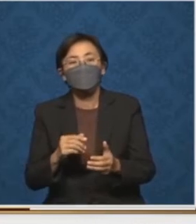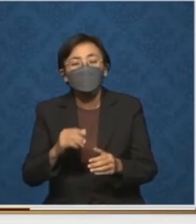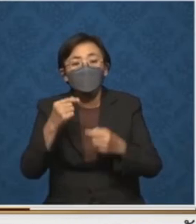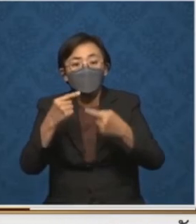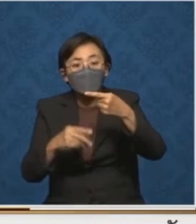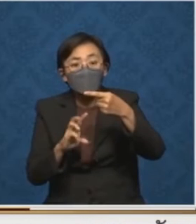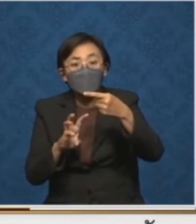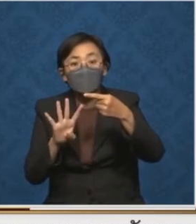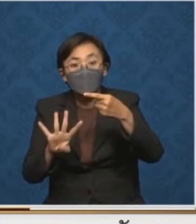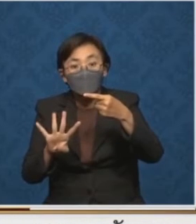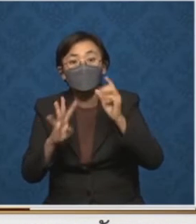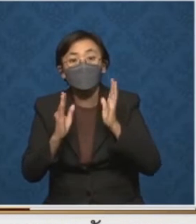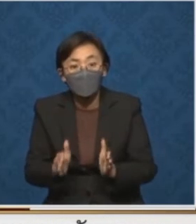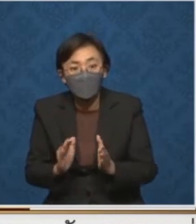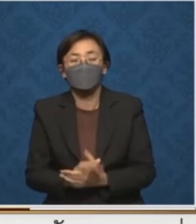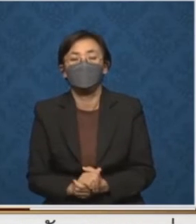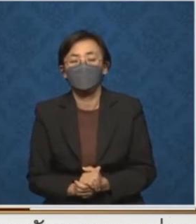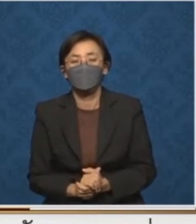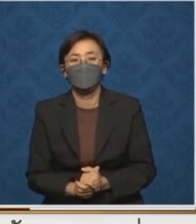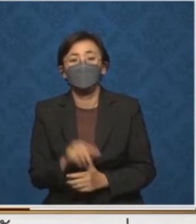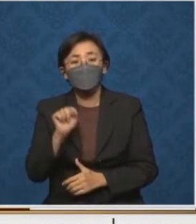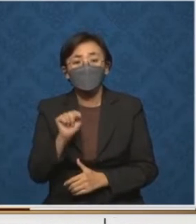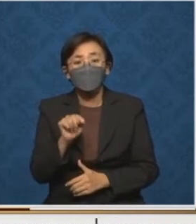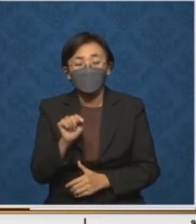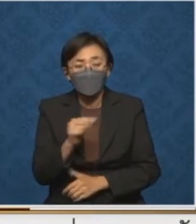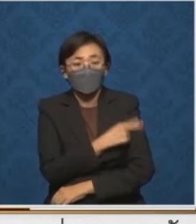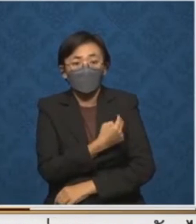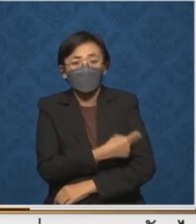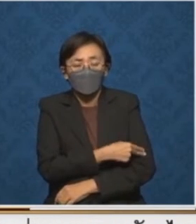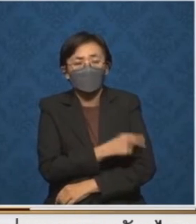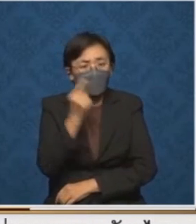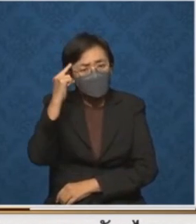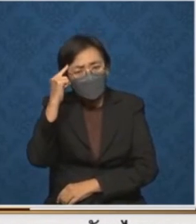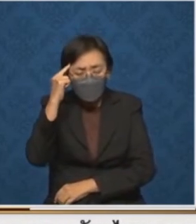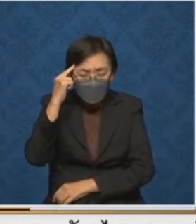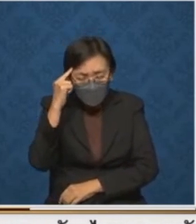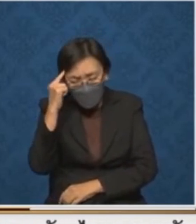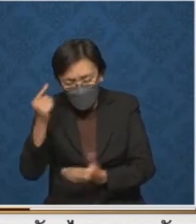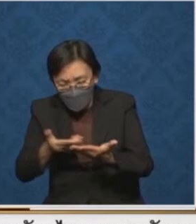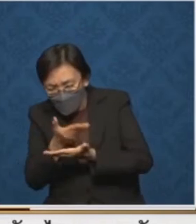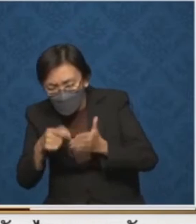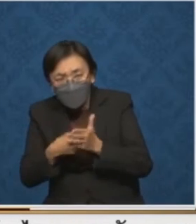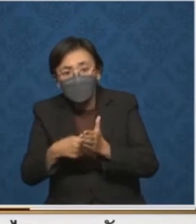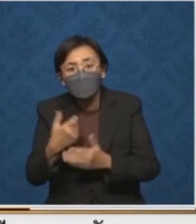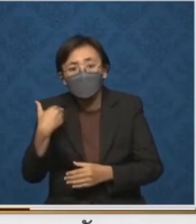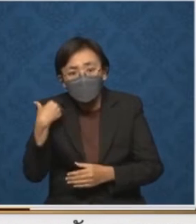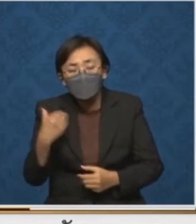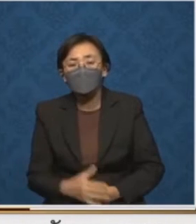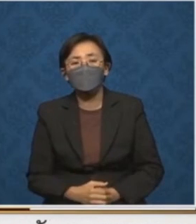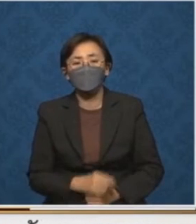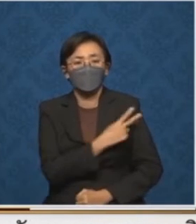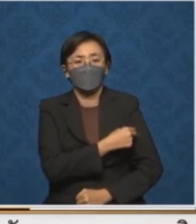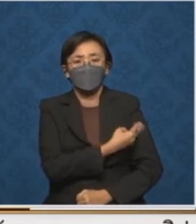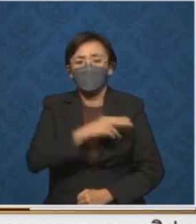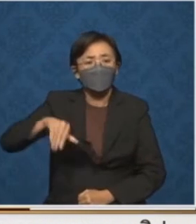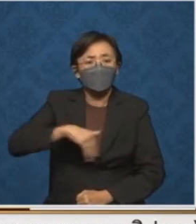MRNAก็คอวักซนยอดอื่ๆทเขาเรีกรองนันอยู่พูดอยไร มย้อนกไปไปอทำไมต้องซนแวกเท่านั้นท่ไปดูแผนต